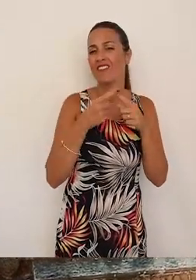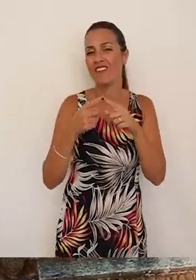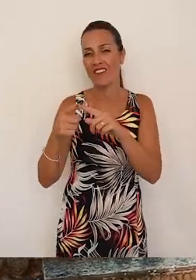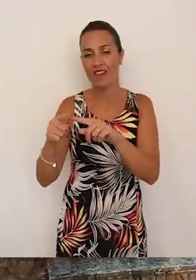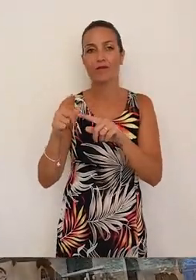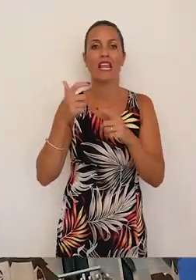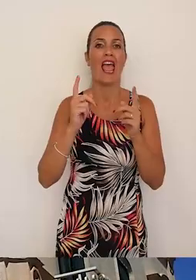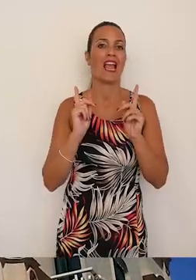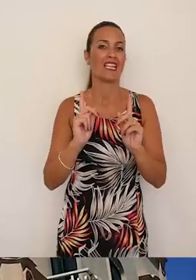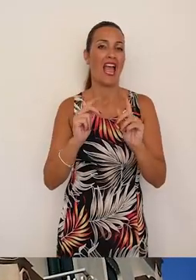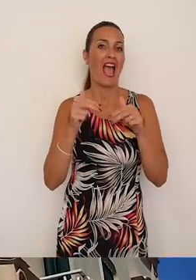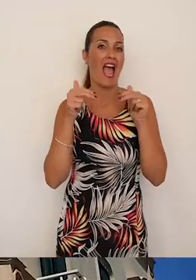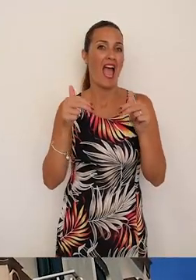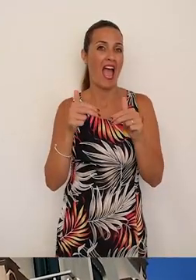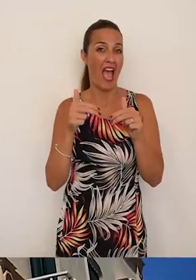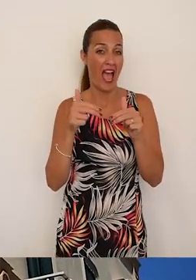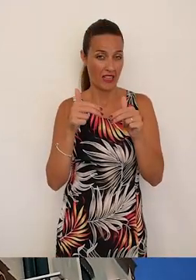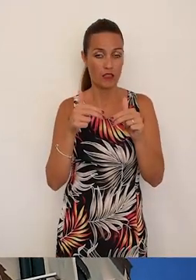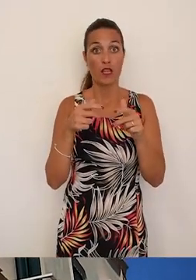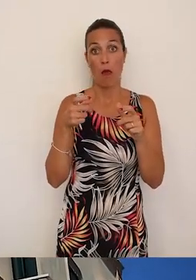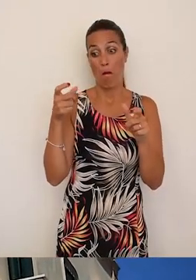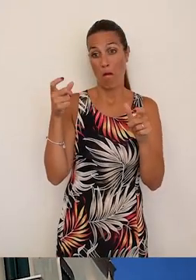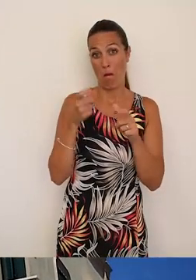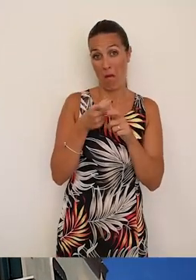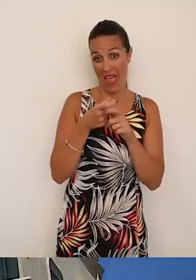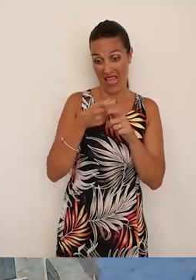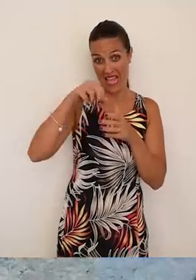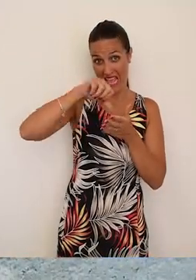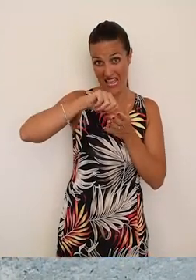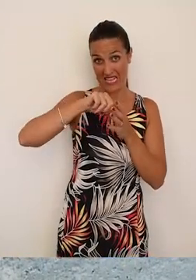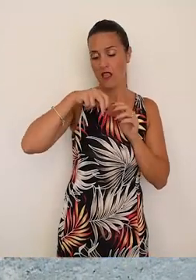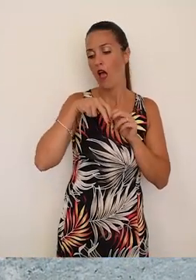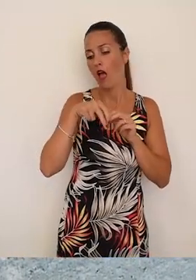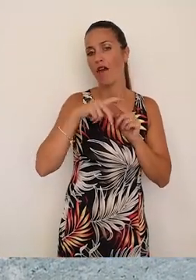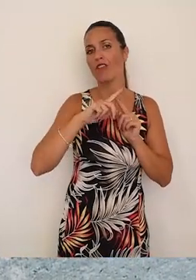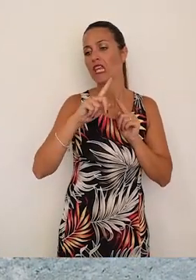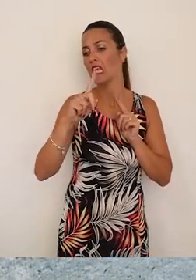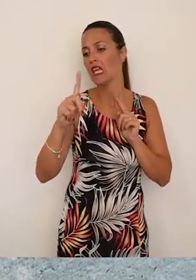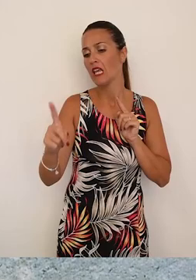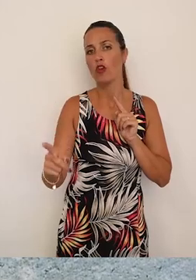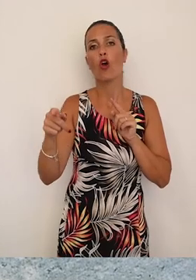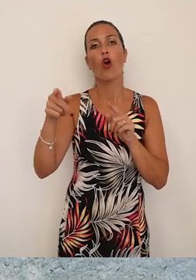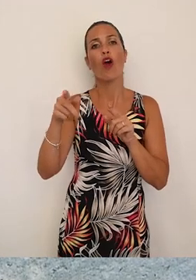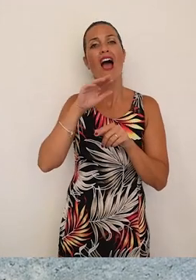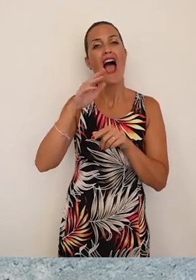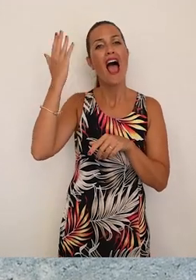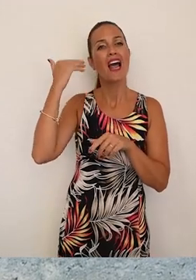dalla piazza principale del paese per indirizzarsi verso l'antico convento dei Padri Agostiniani.